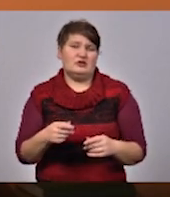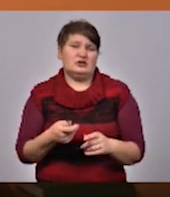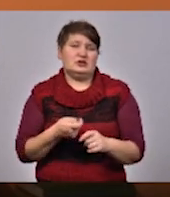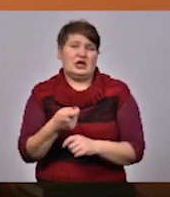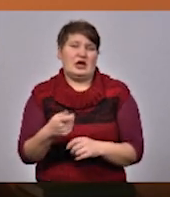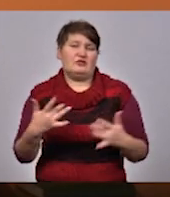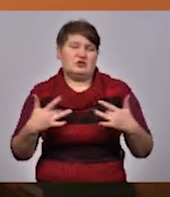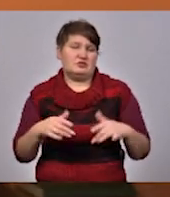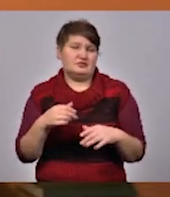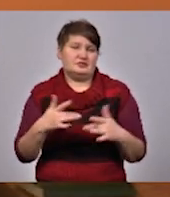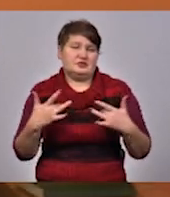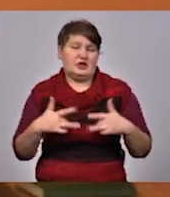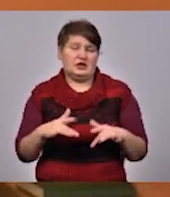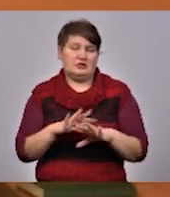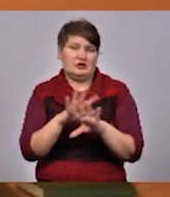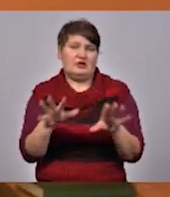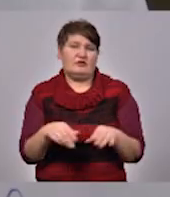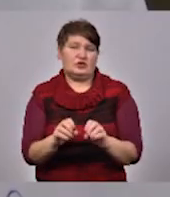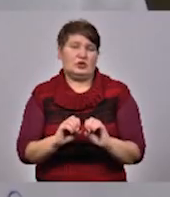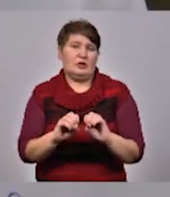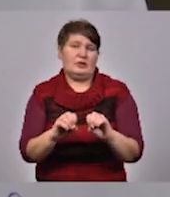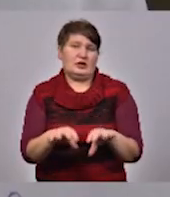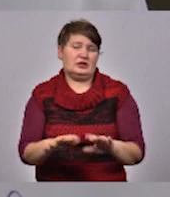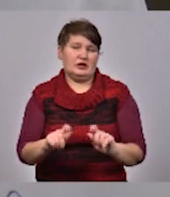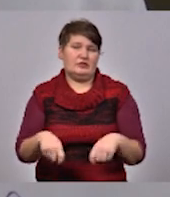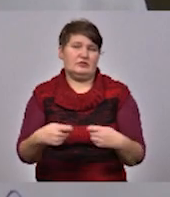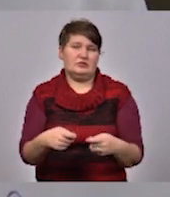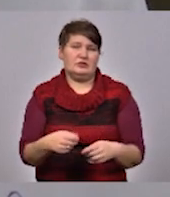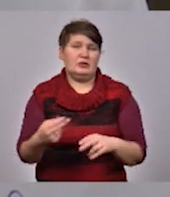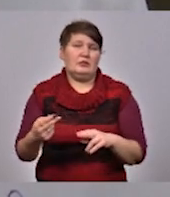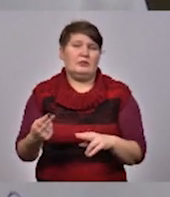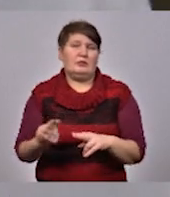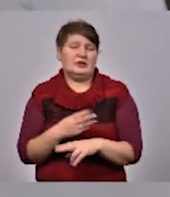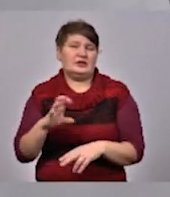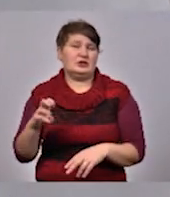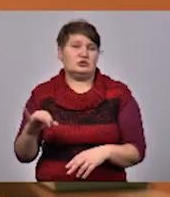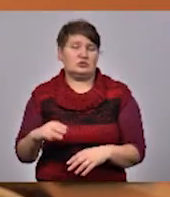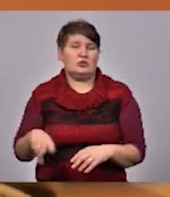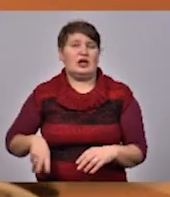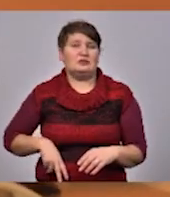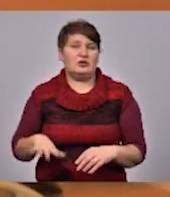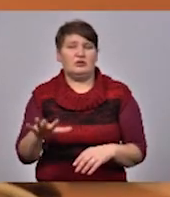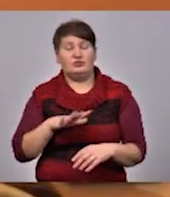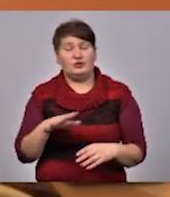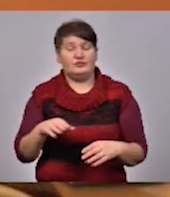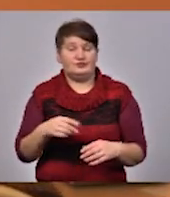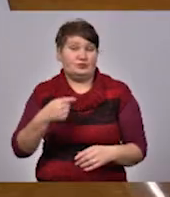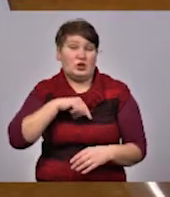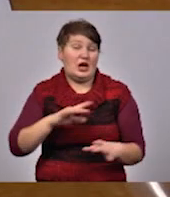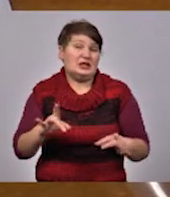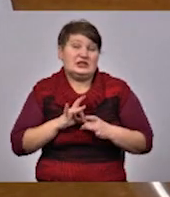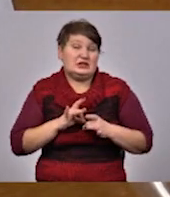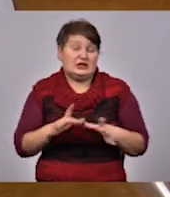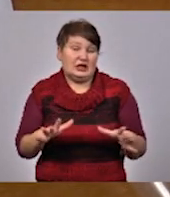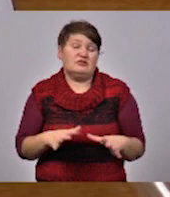числом, передав матеріальні здібності. До речі, без тиску адміністрації, був моральний зрив, усвідомив. Звільнився.